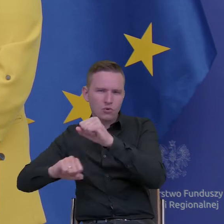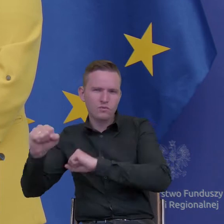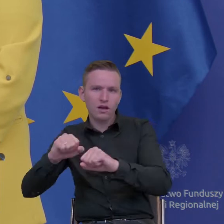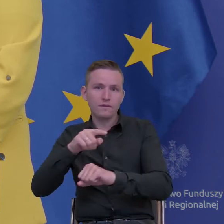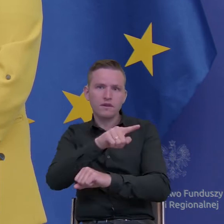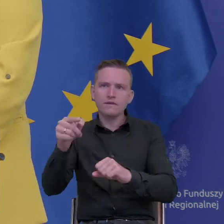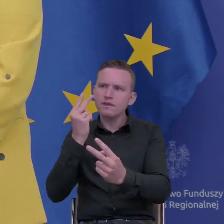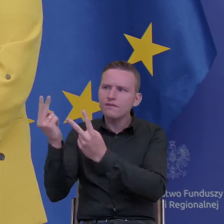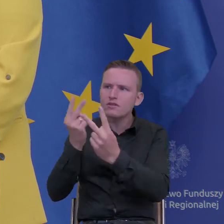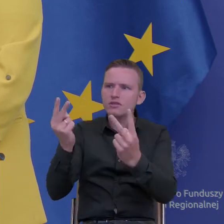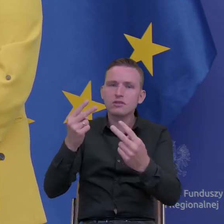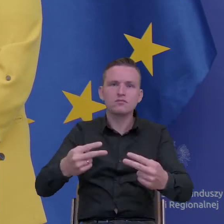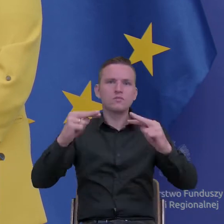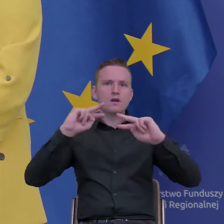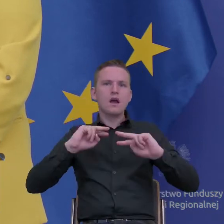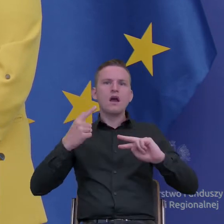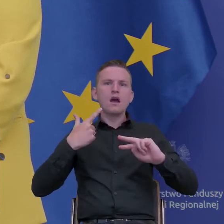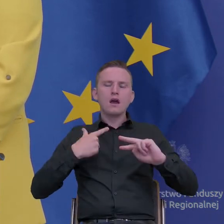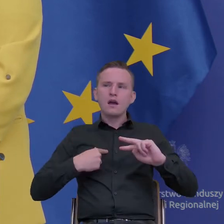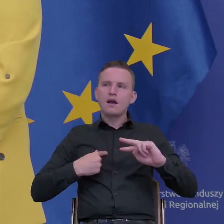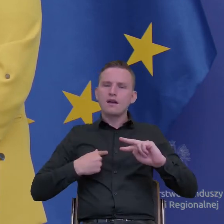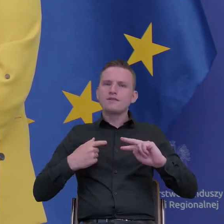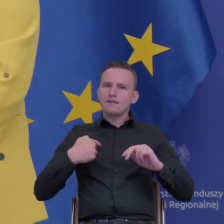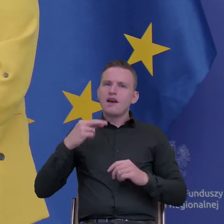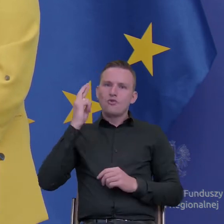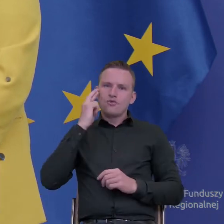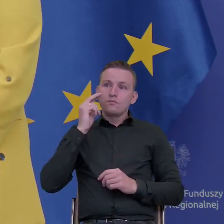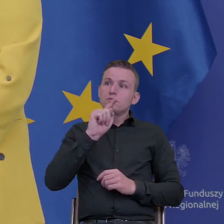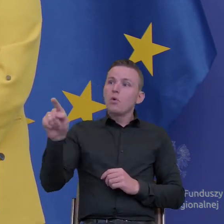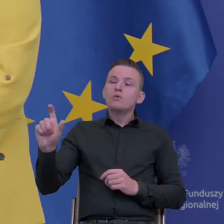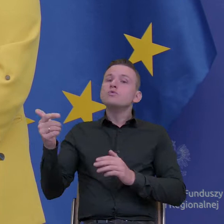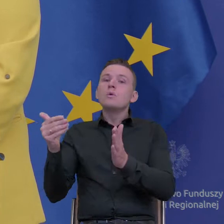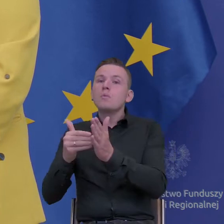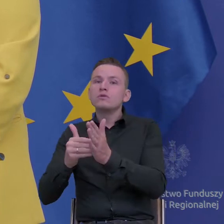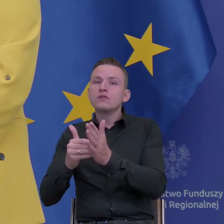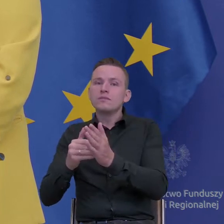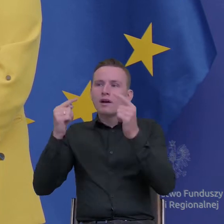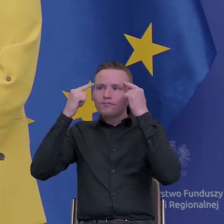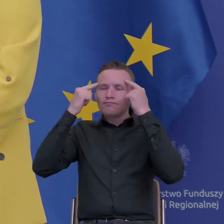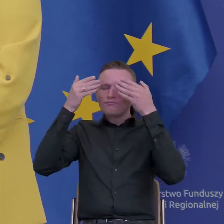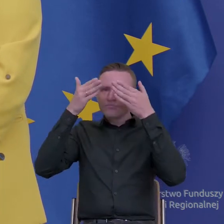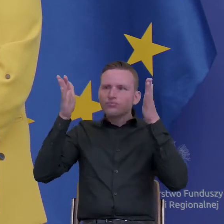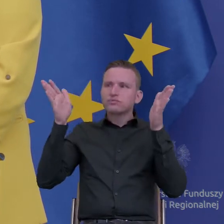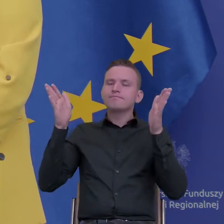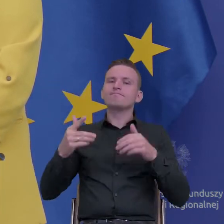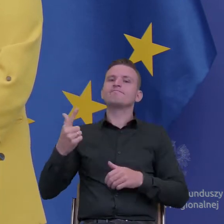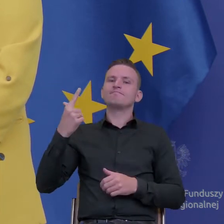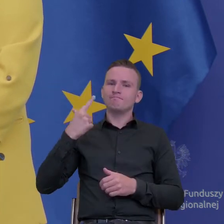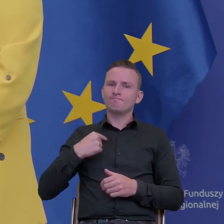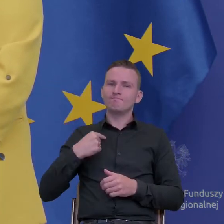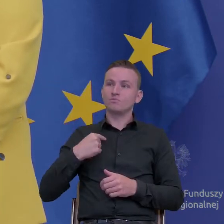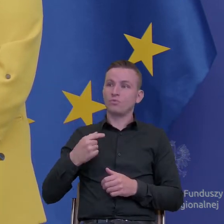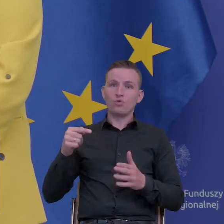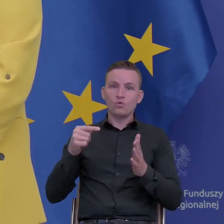działania, aby wszyscy z nas, niezależnie od stopnia sprawności, byli sobie równi i w równym